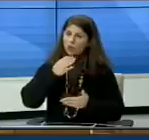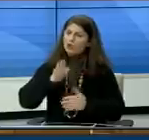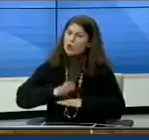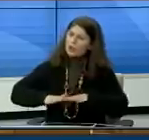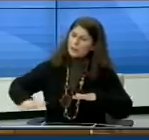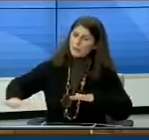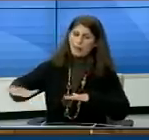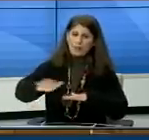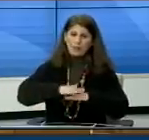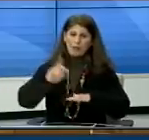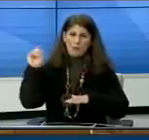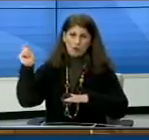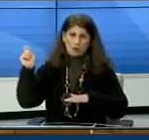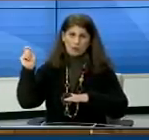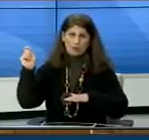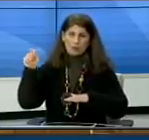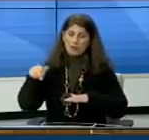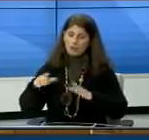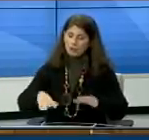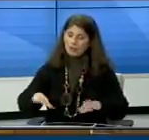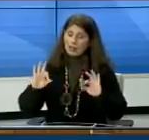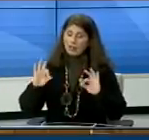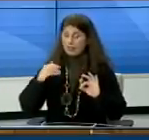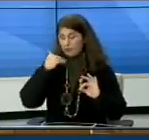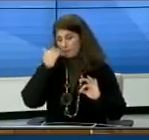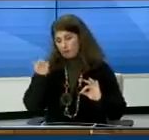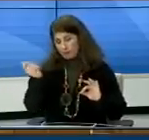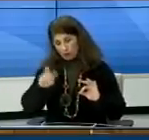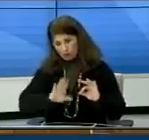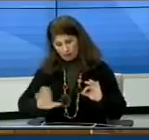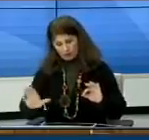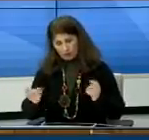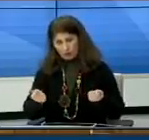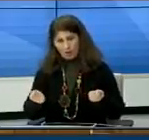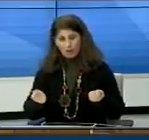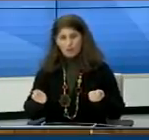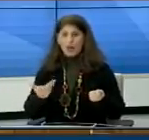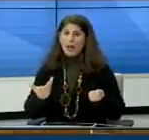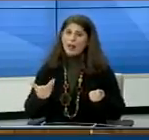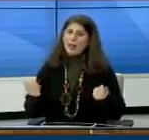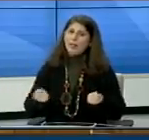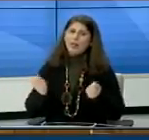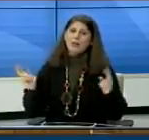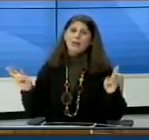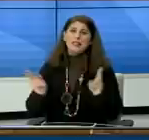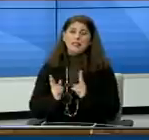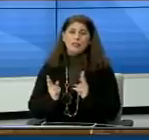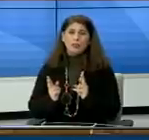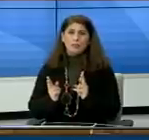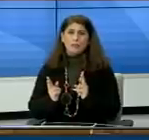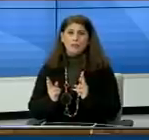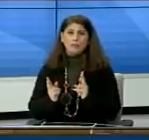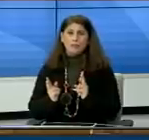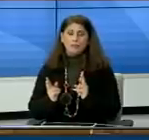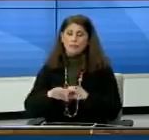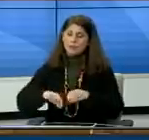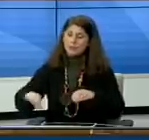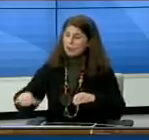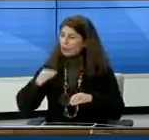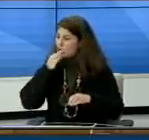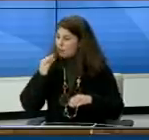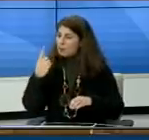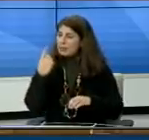πολιτικής. Αυτό είναι πρακτικά αδύνατο να γίνει. Θα κάνω όμως μια πολύ σύντομη ξεχωριστή μνήμα